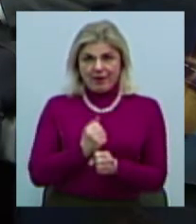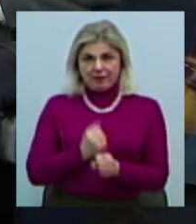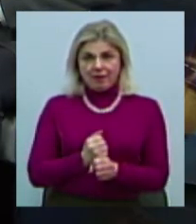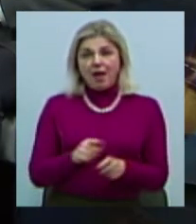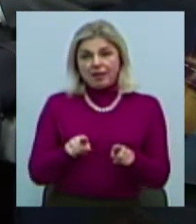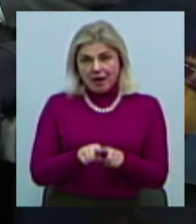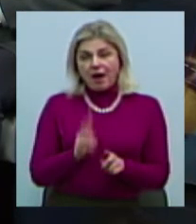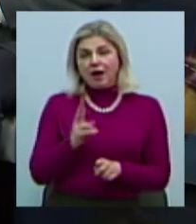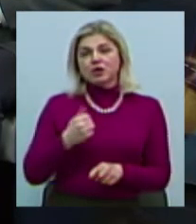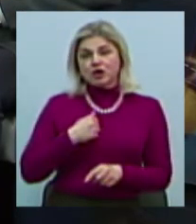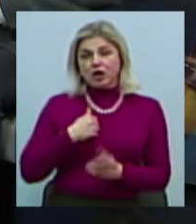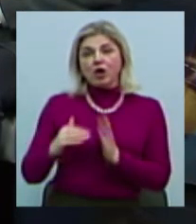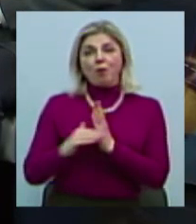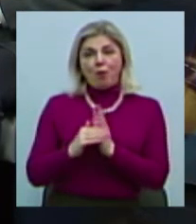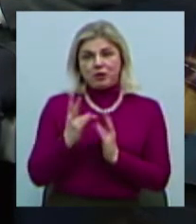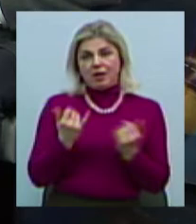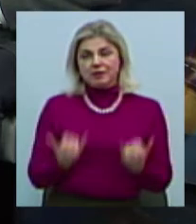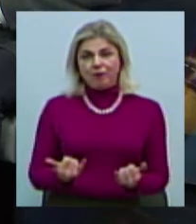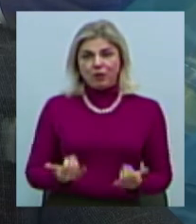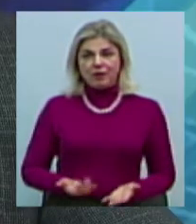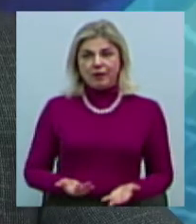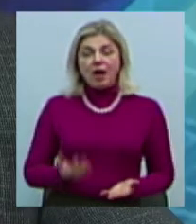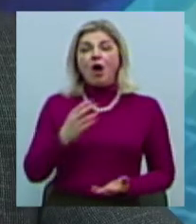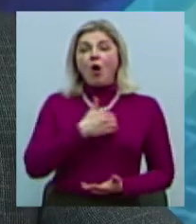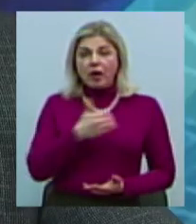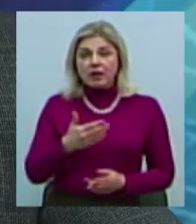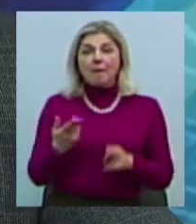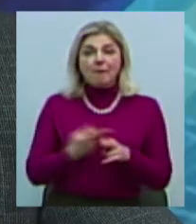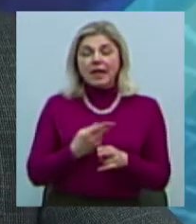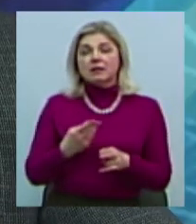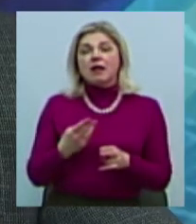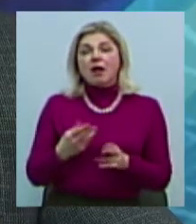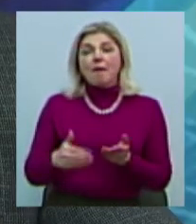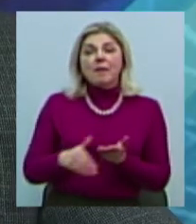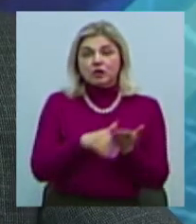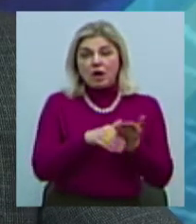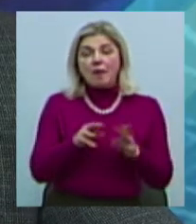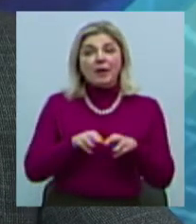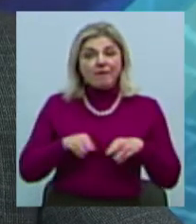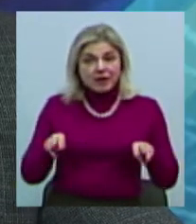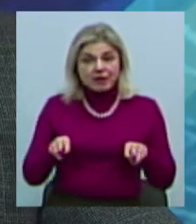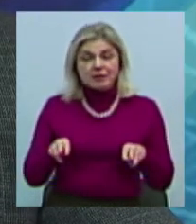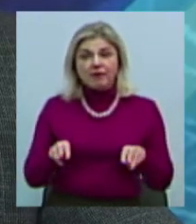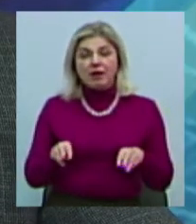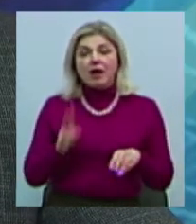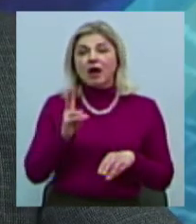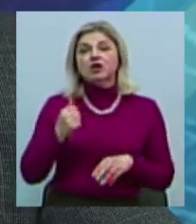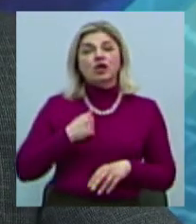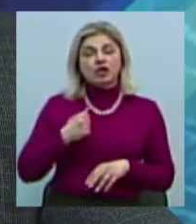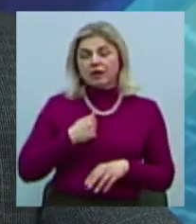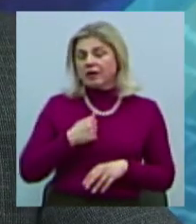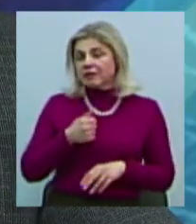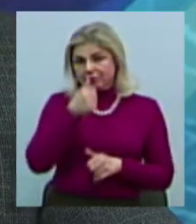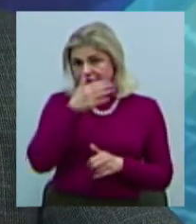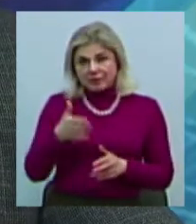на сегодняшний день. Хотя, как я уже сказал, без вмешательства действительно там правительства мы, к сожалению, не вытянем ремонт